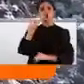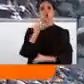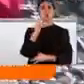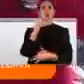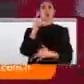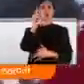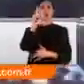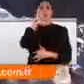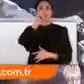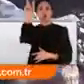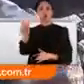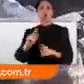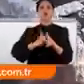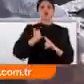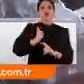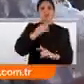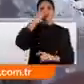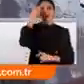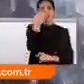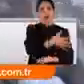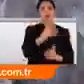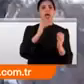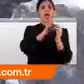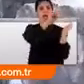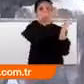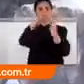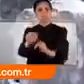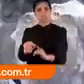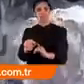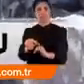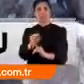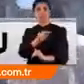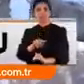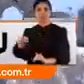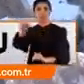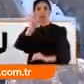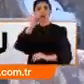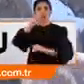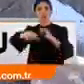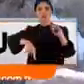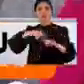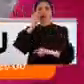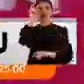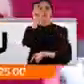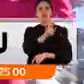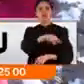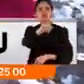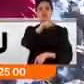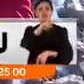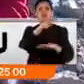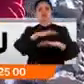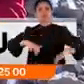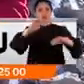kişi jandarmaya ihbarda bulundu. Ekipler olay yerine geldiklerinde ise define avcıları İşte burada